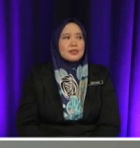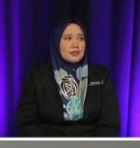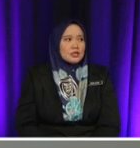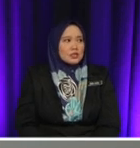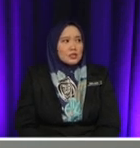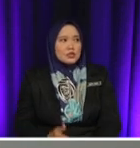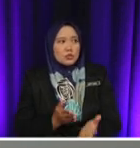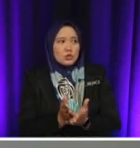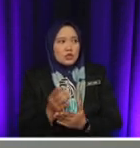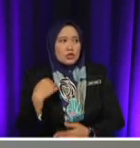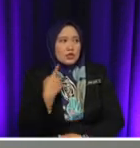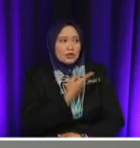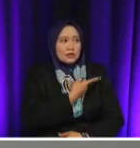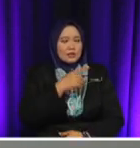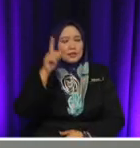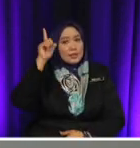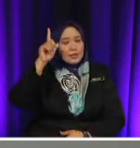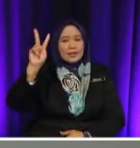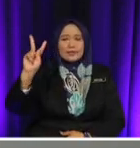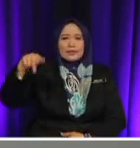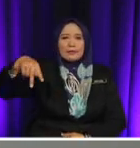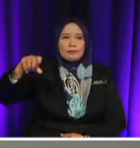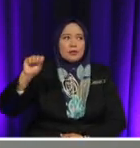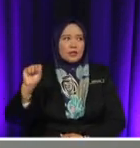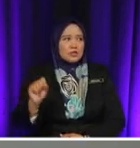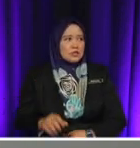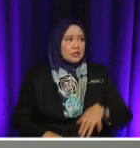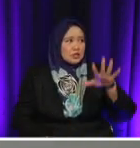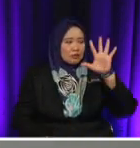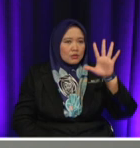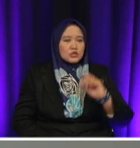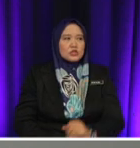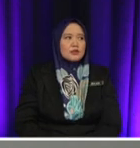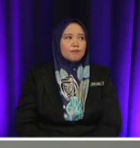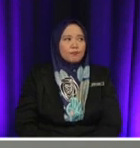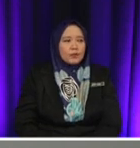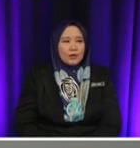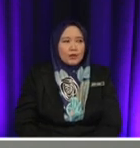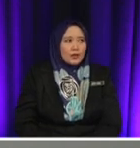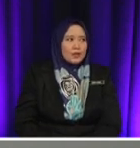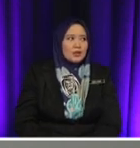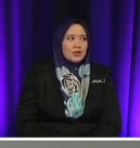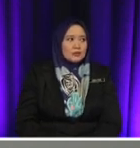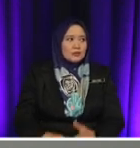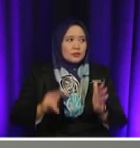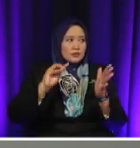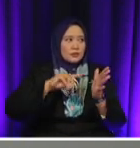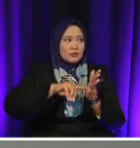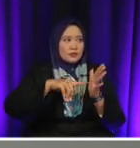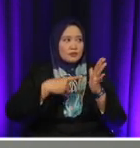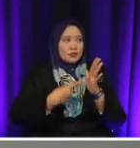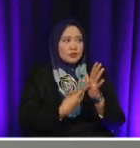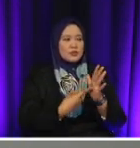seterusnya kita ada KPS yang kelima definisi secara operasi ataupun dso Oke kita